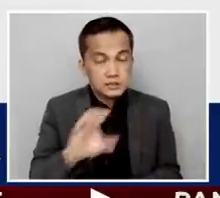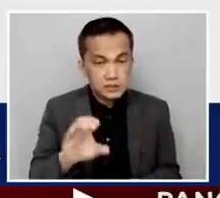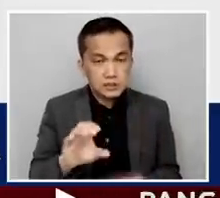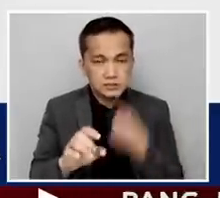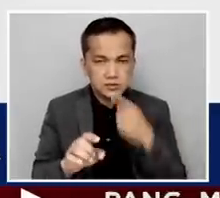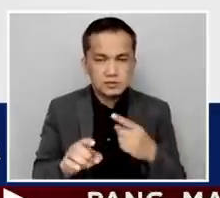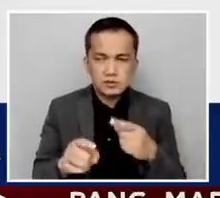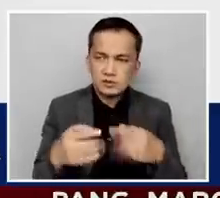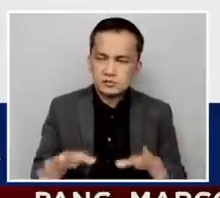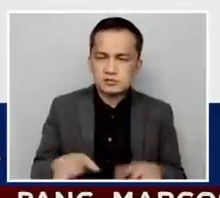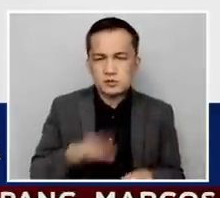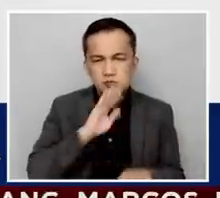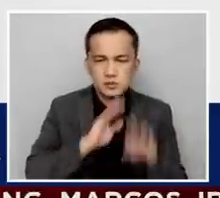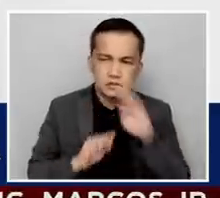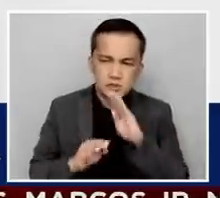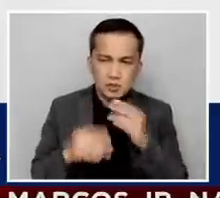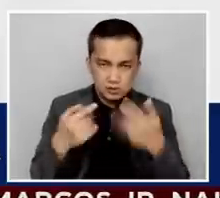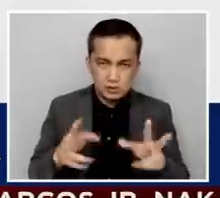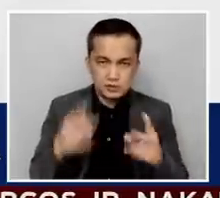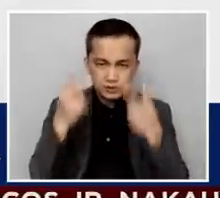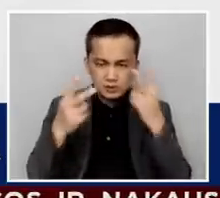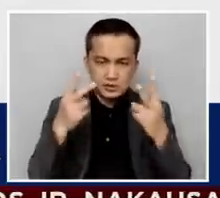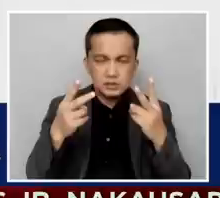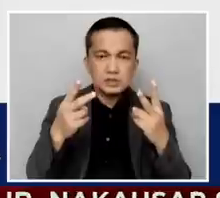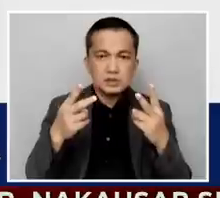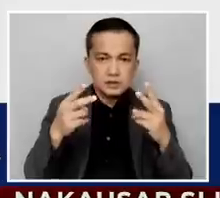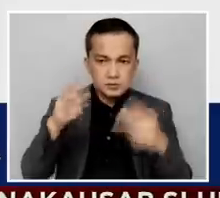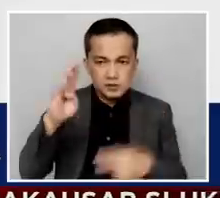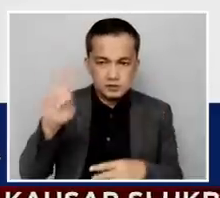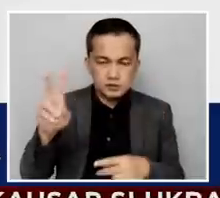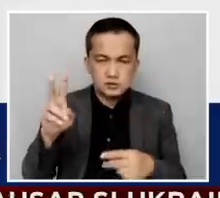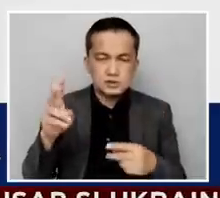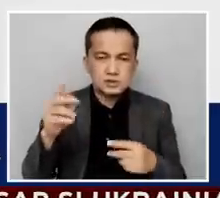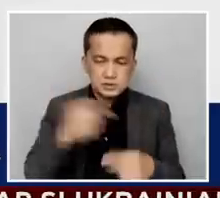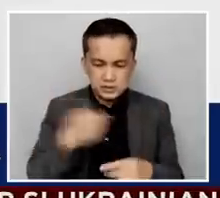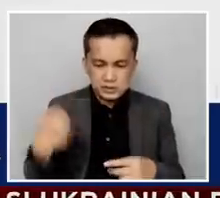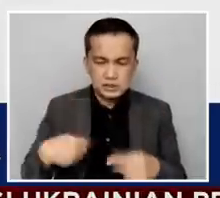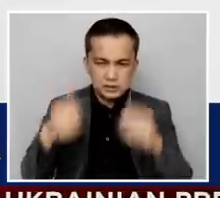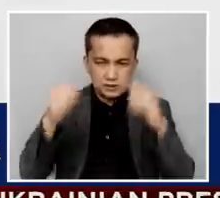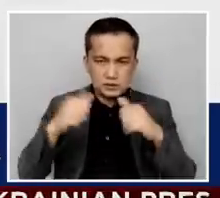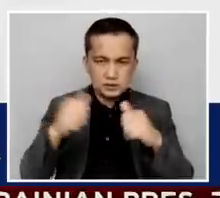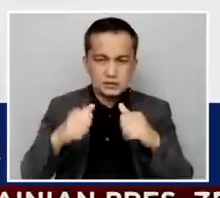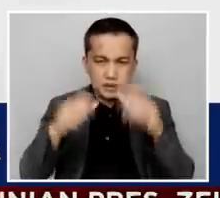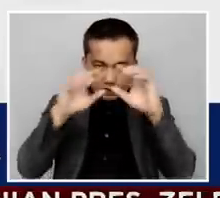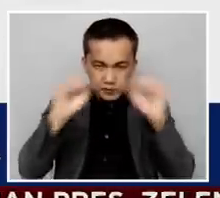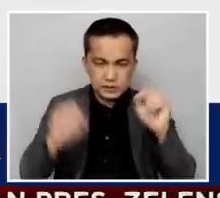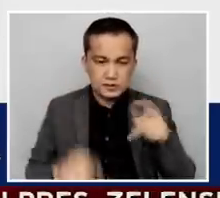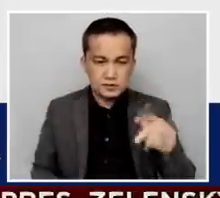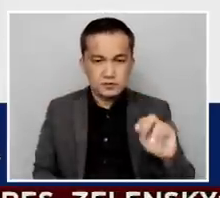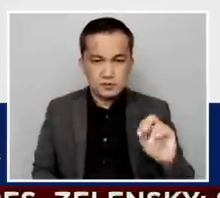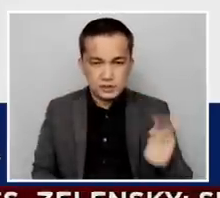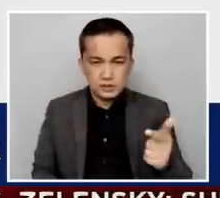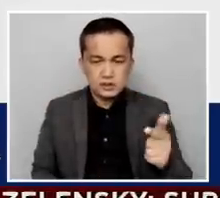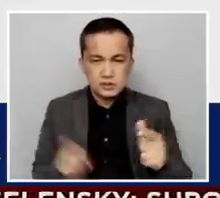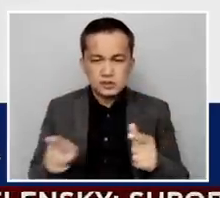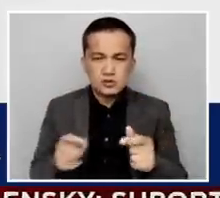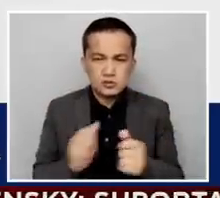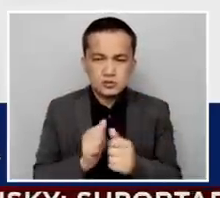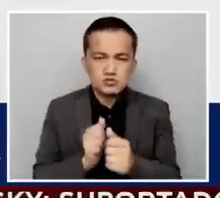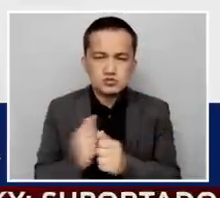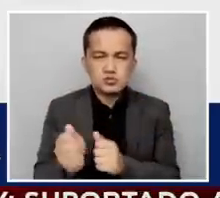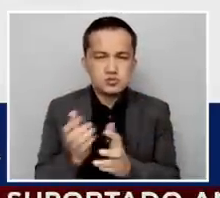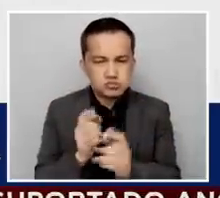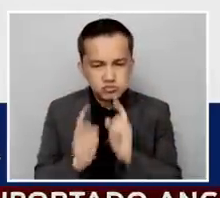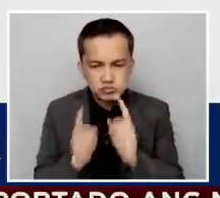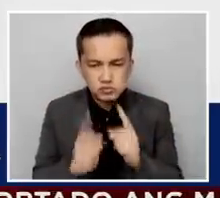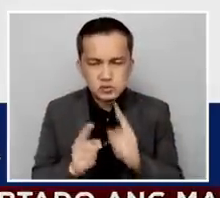ang pagbisita ni Pangulong Marcos Jr. sa China kung saan nagkasundo sila ni President Xi Jinping na dadaanin sa diplomasya at